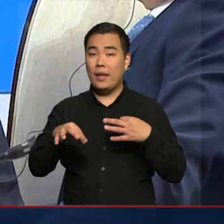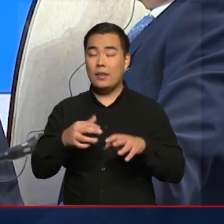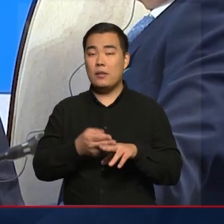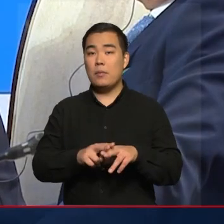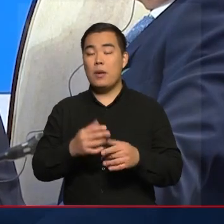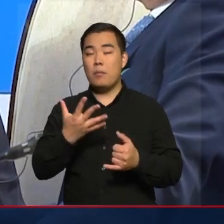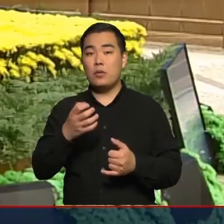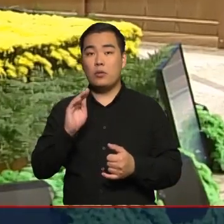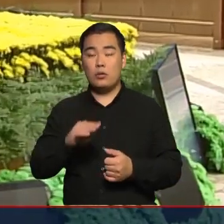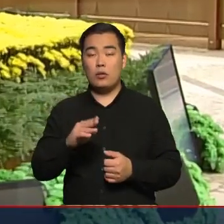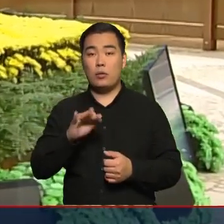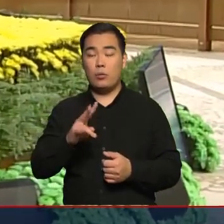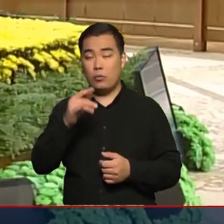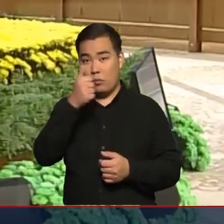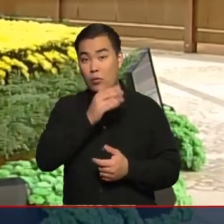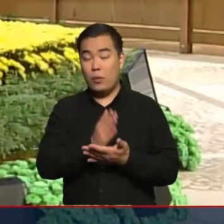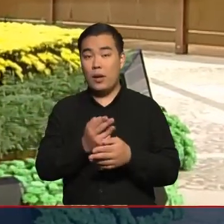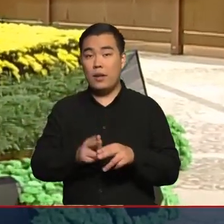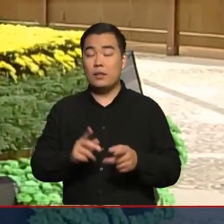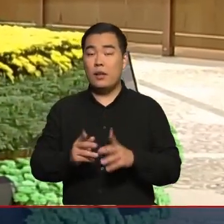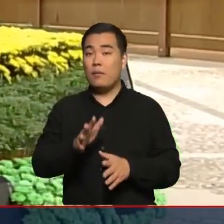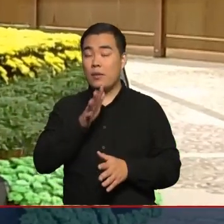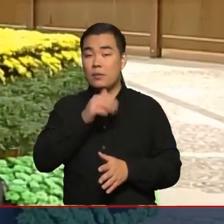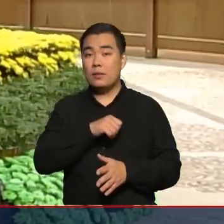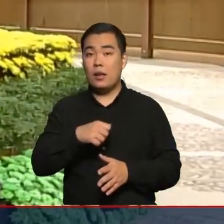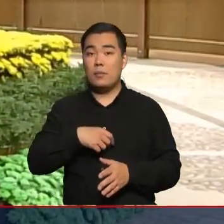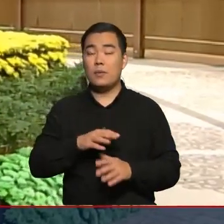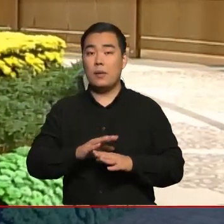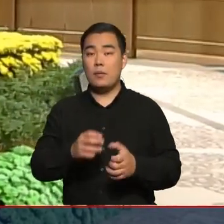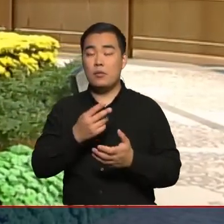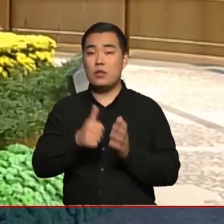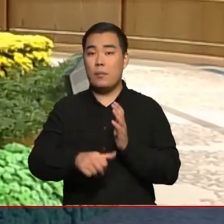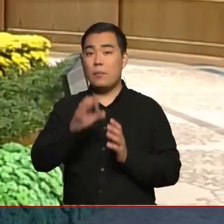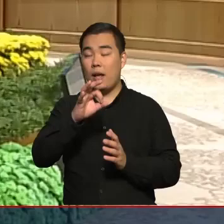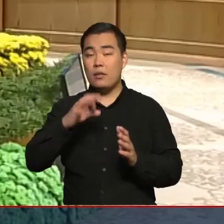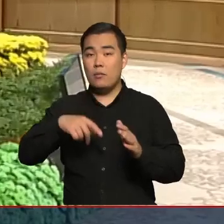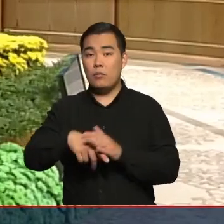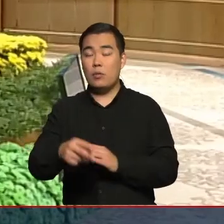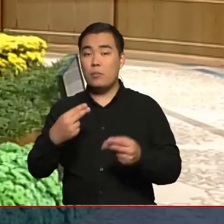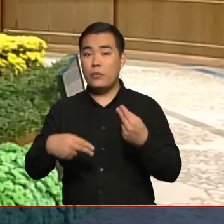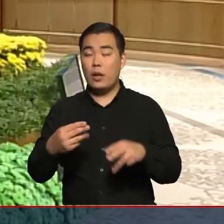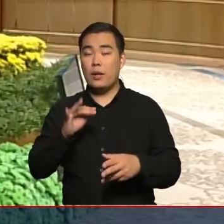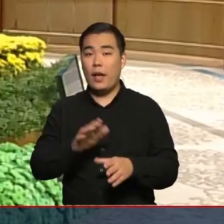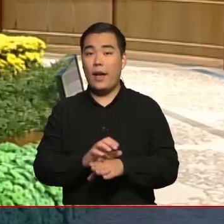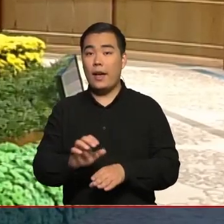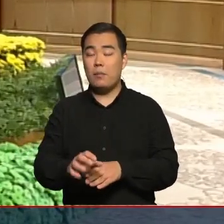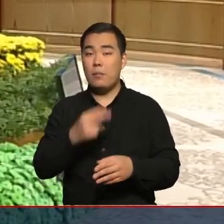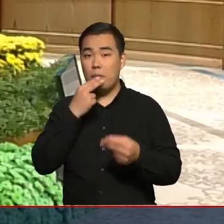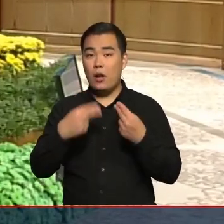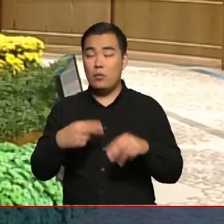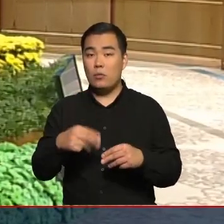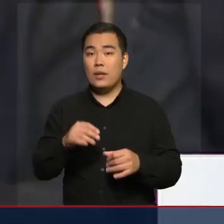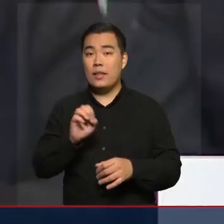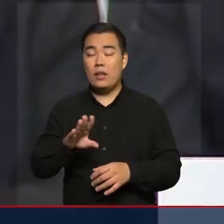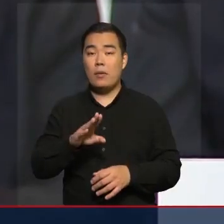500.000 тонн в год в настоящее время это предприятие покрывает почти 60% внутреннего спроса и экспортирует продукцию